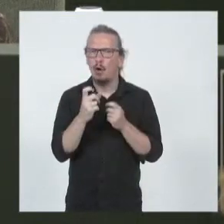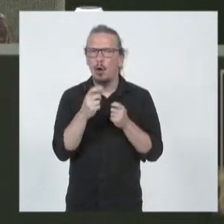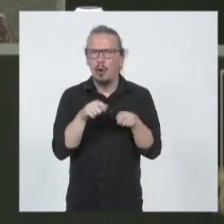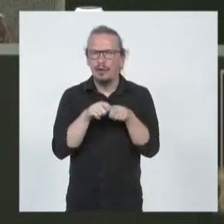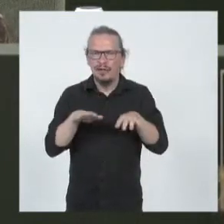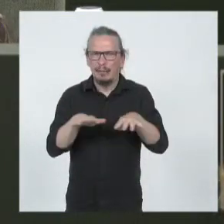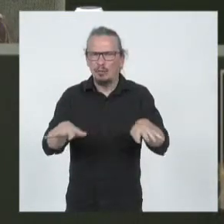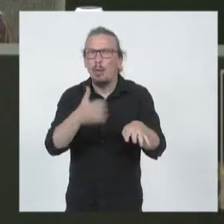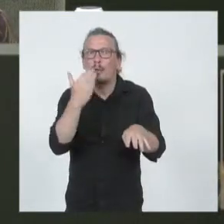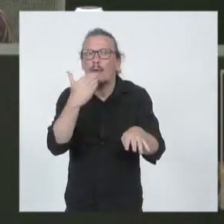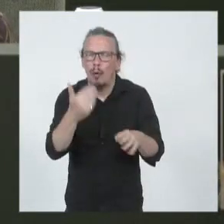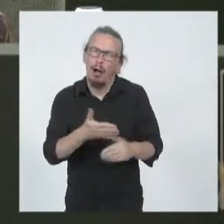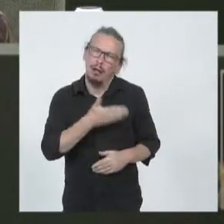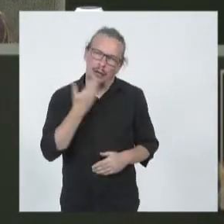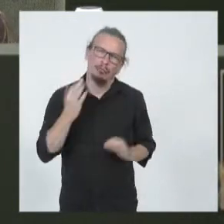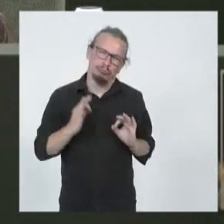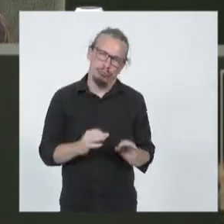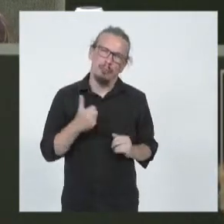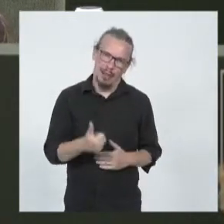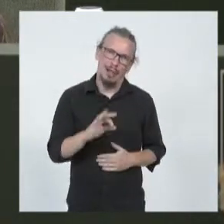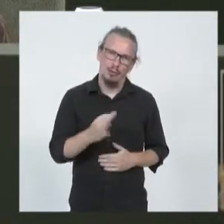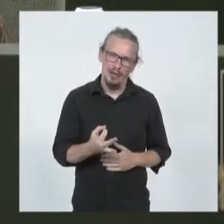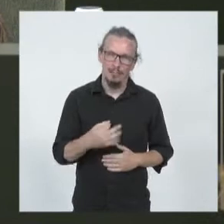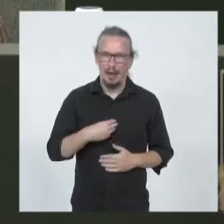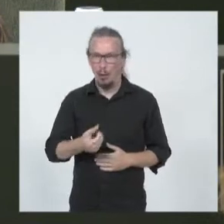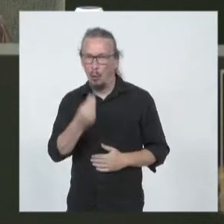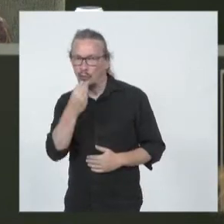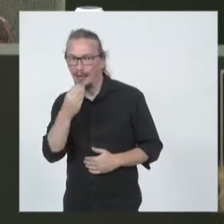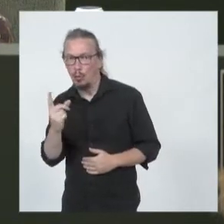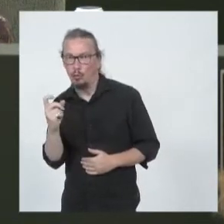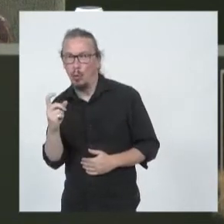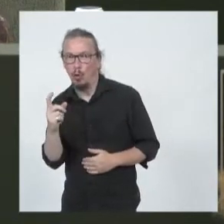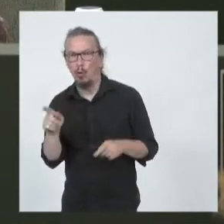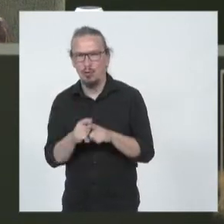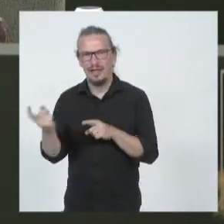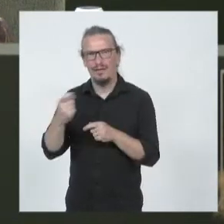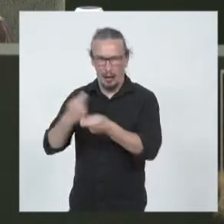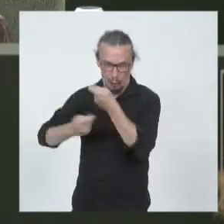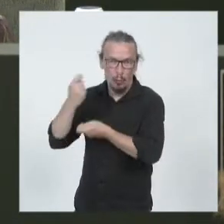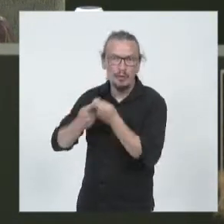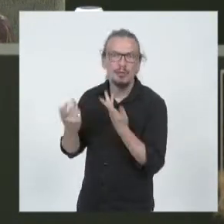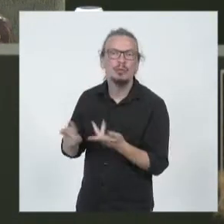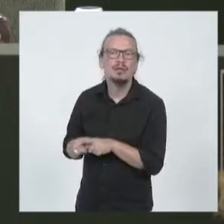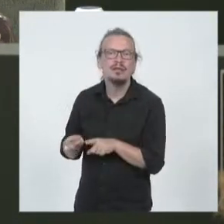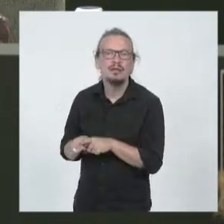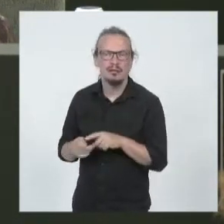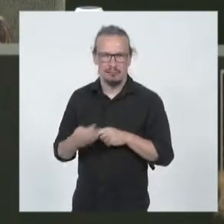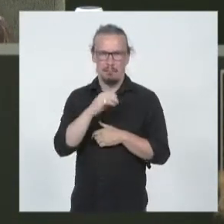et on s'en félicite. La consommation d'eau, elle émane également de l'activité économique. Pour